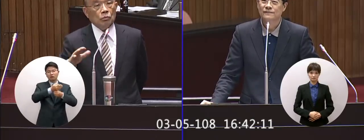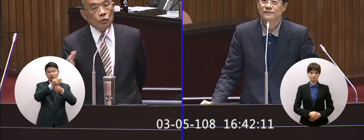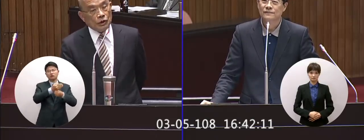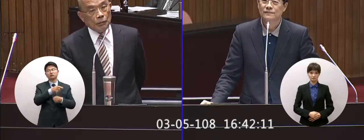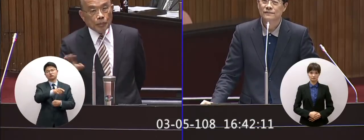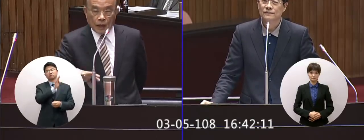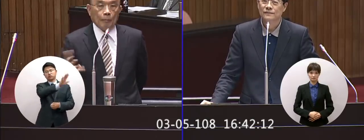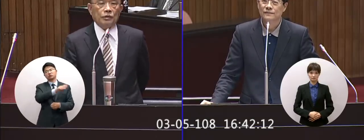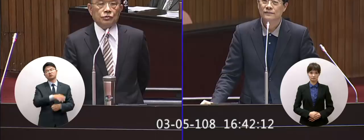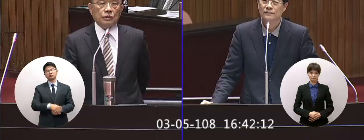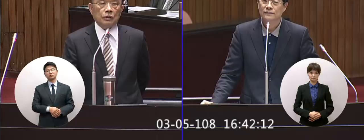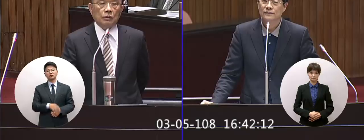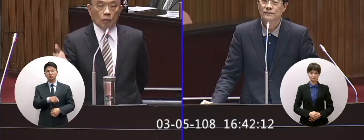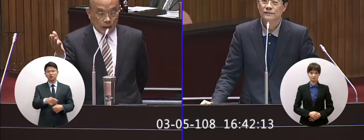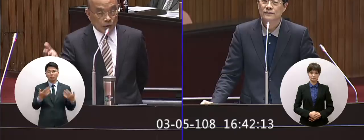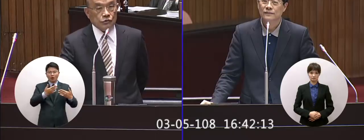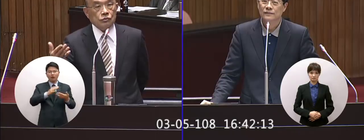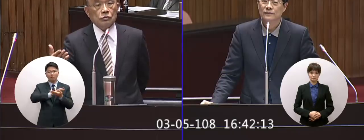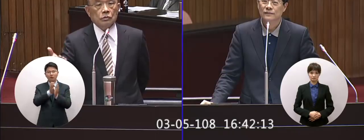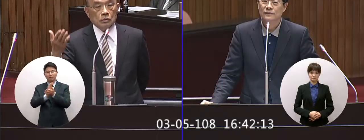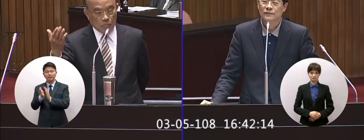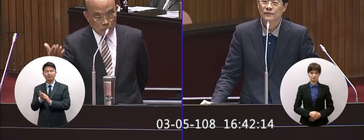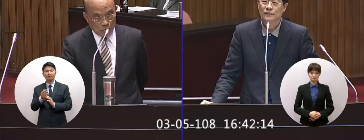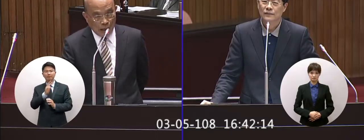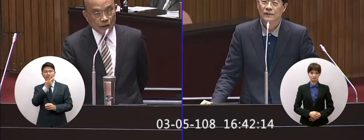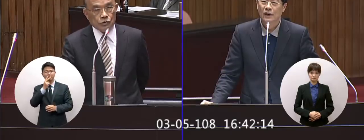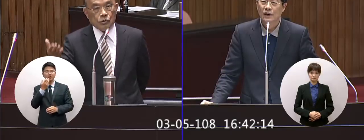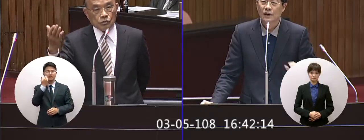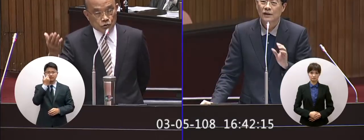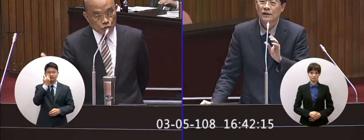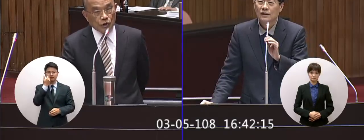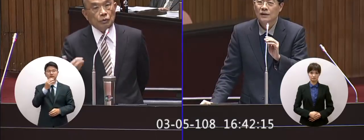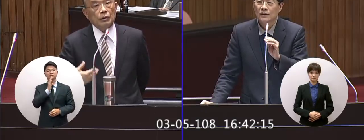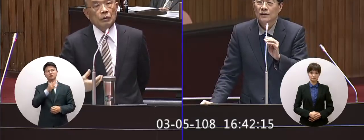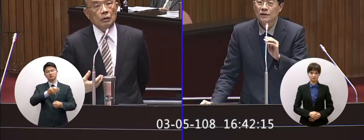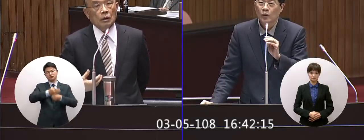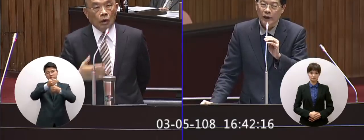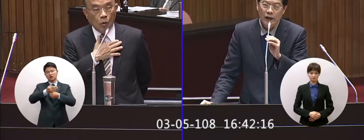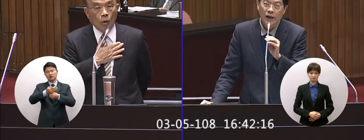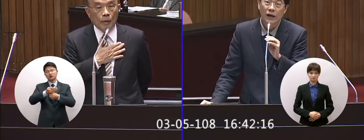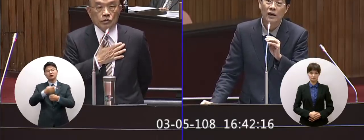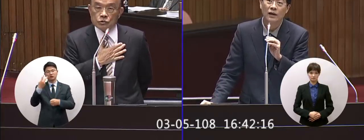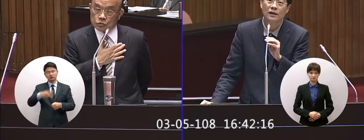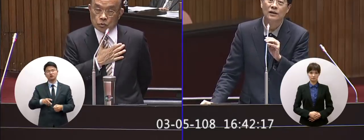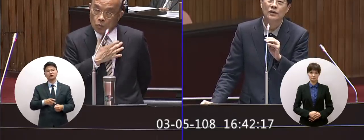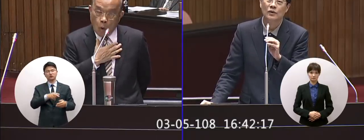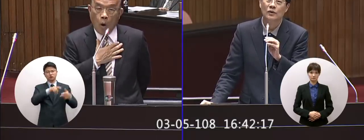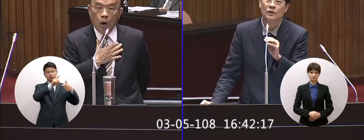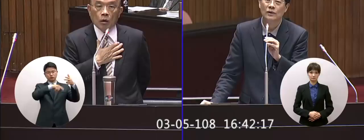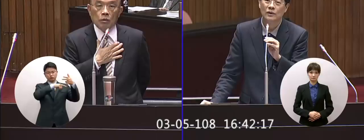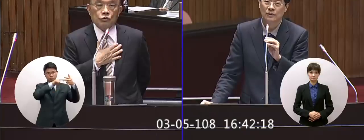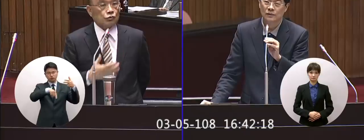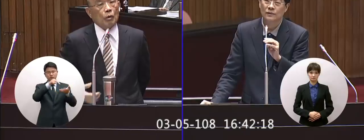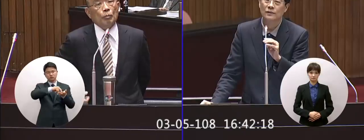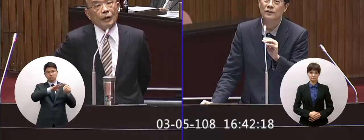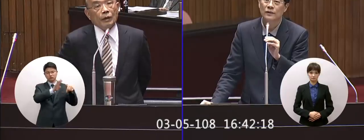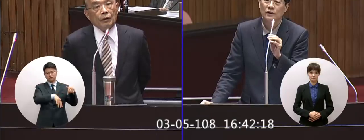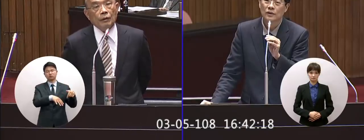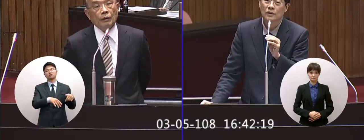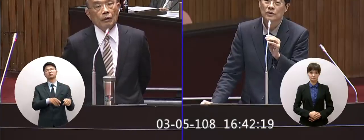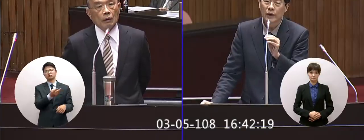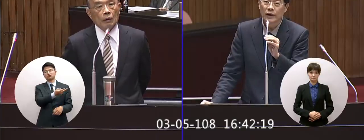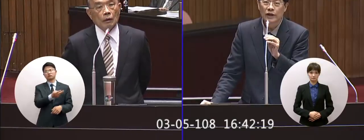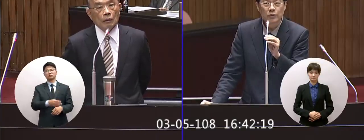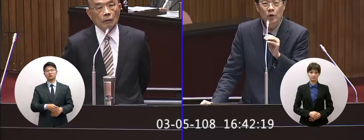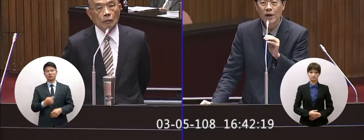种问题变来变去的，反而是马英九是朱立伦， 对， 而我始终不